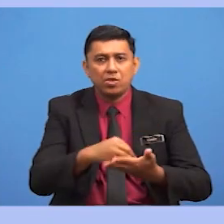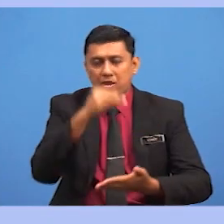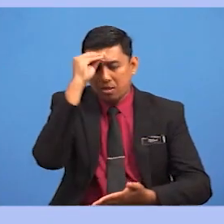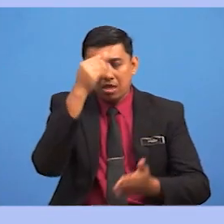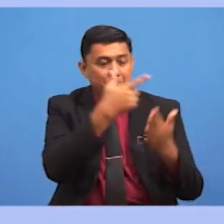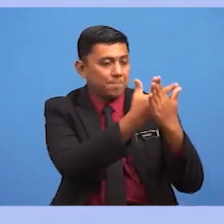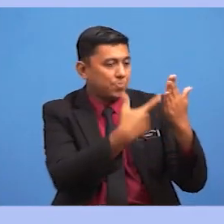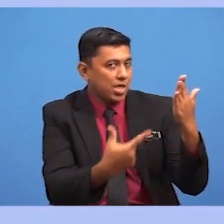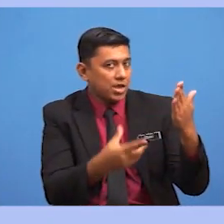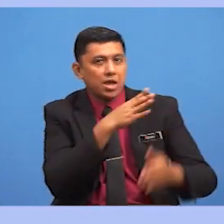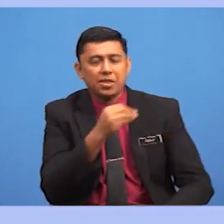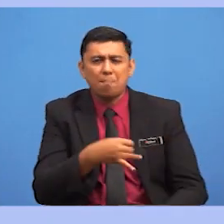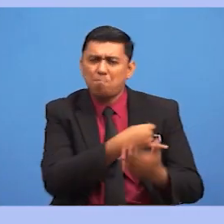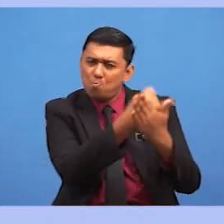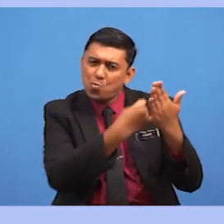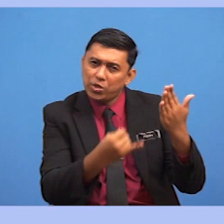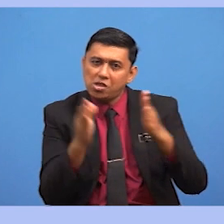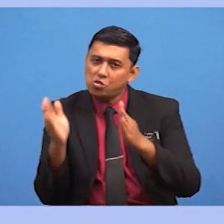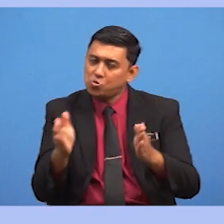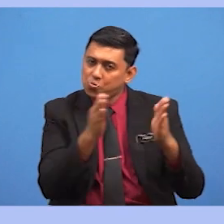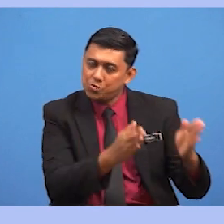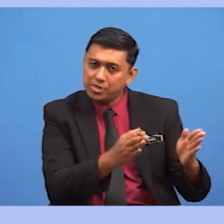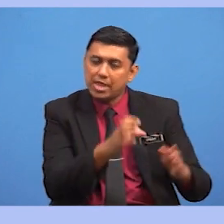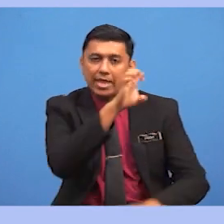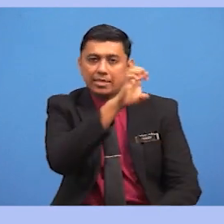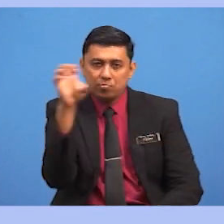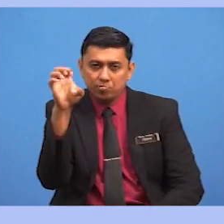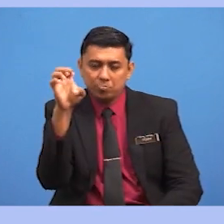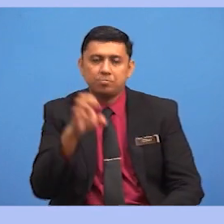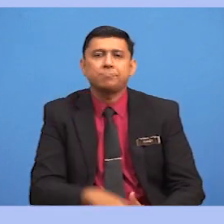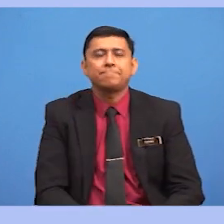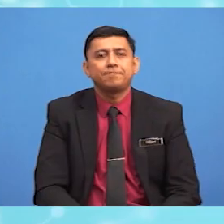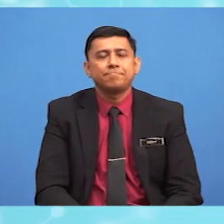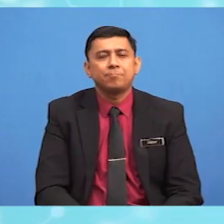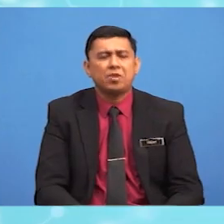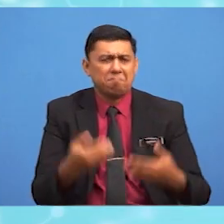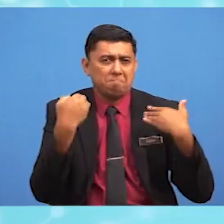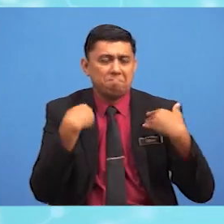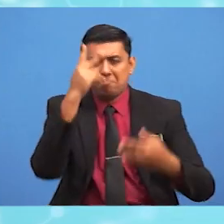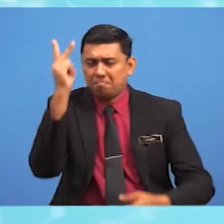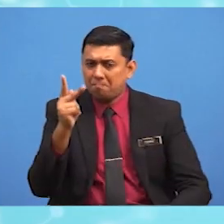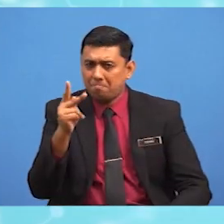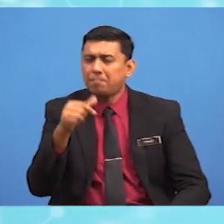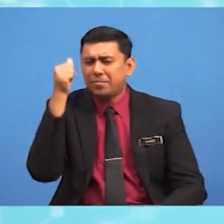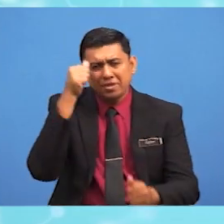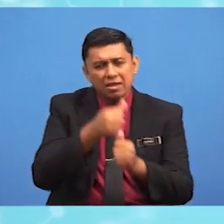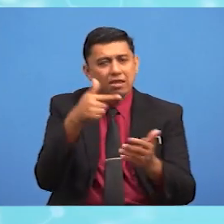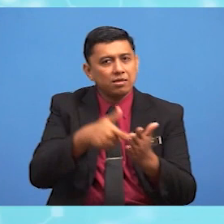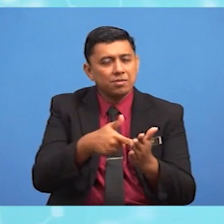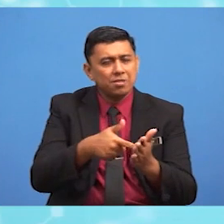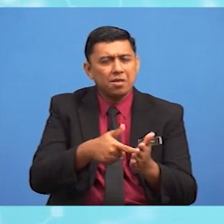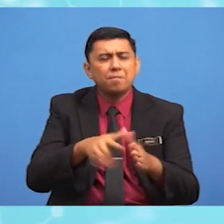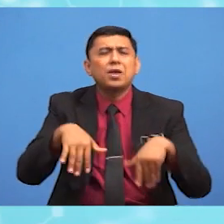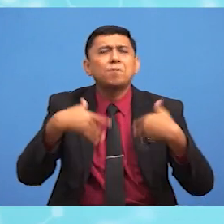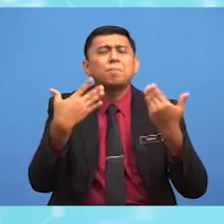belajar melakar dan melukis susunan elektron bagi sesuatu unsur. Adakah murid-murid masih ingat